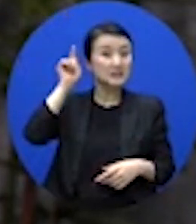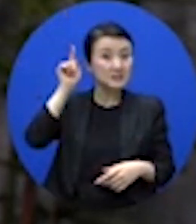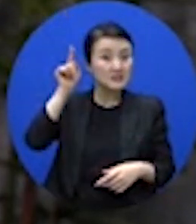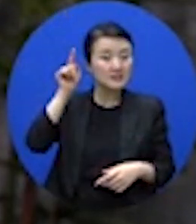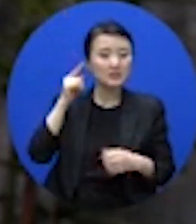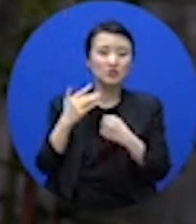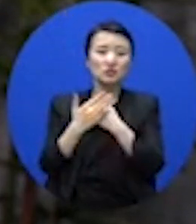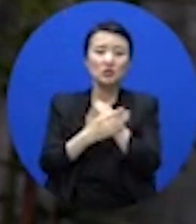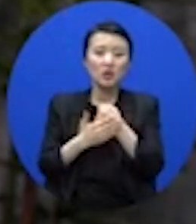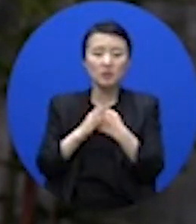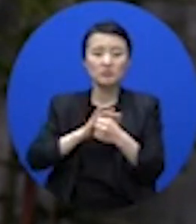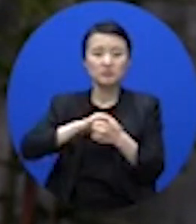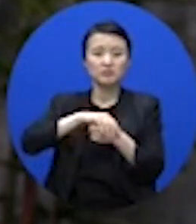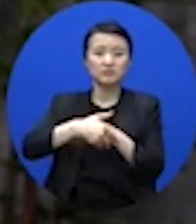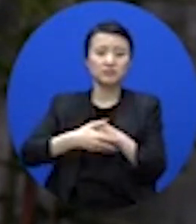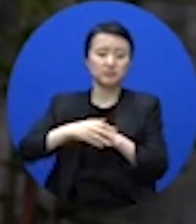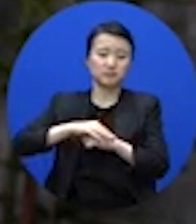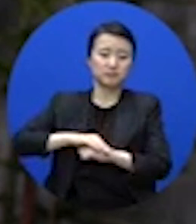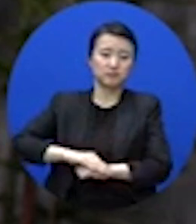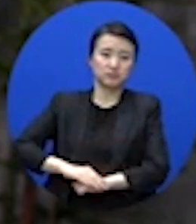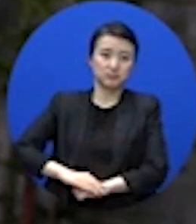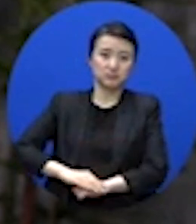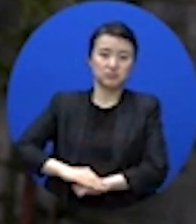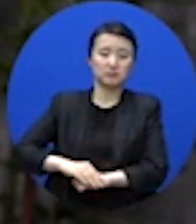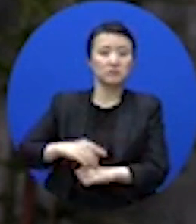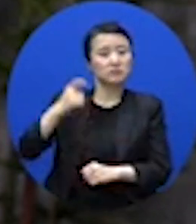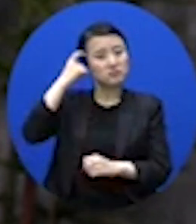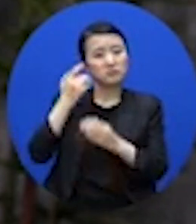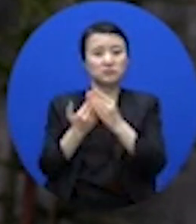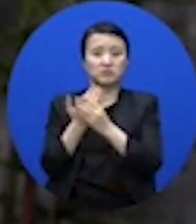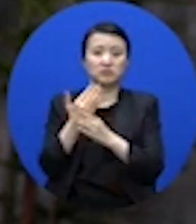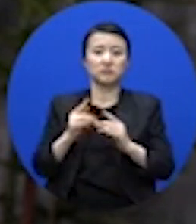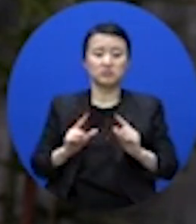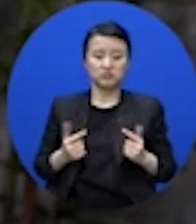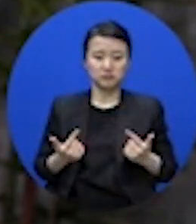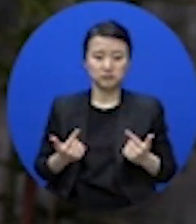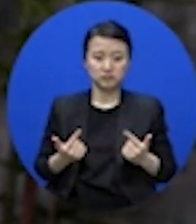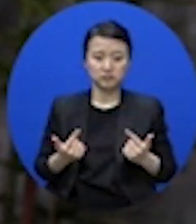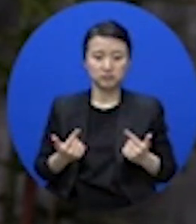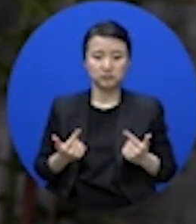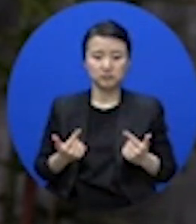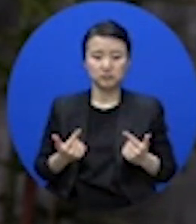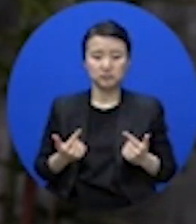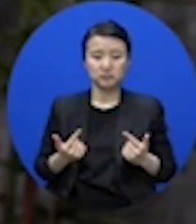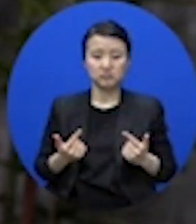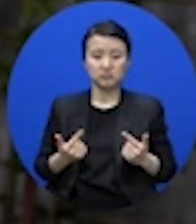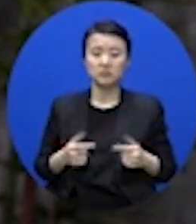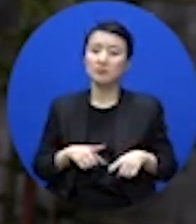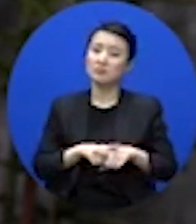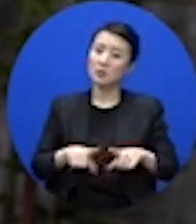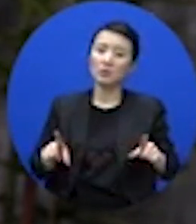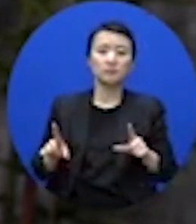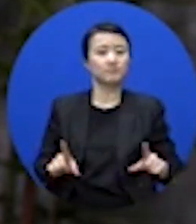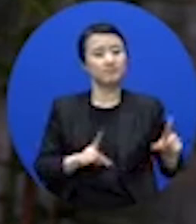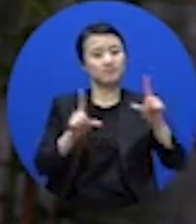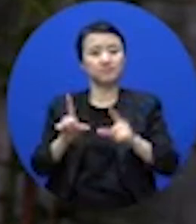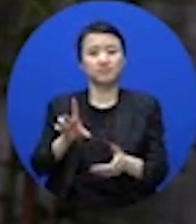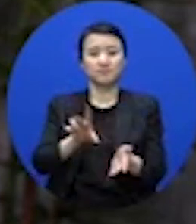준 선물이 있기 때문에 우리는 생각이 난다 안 난다? 안 나요. 안 나고 일상을